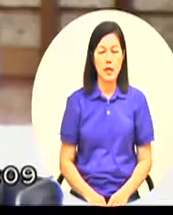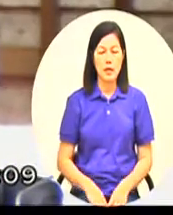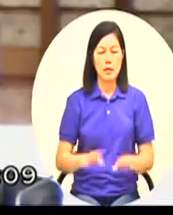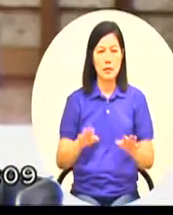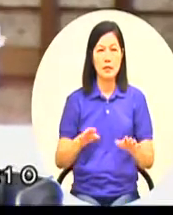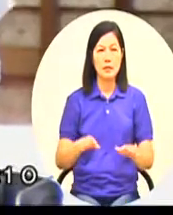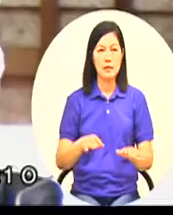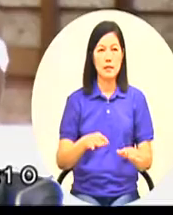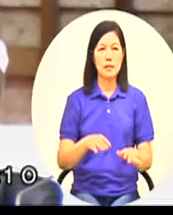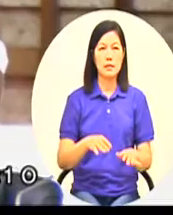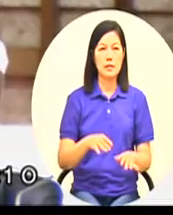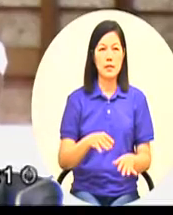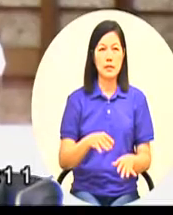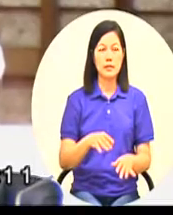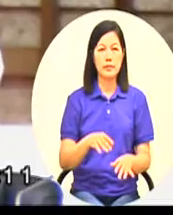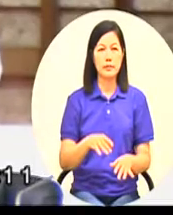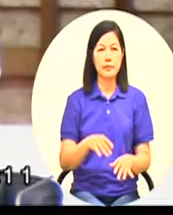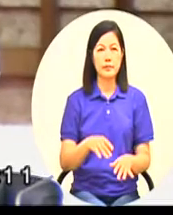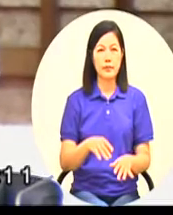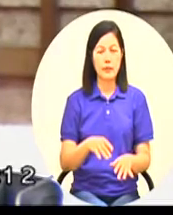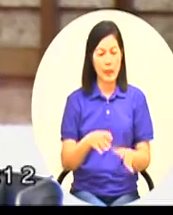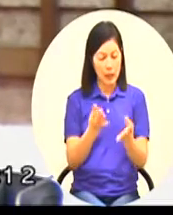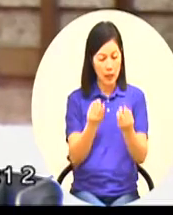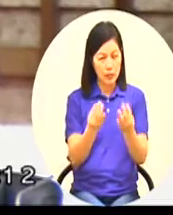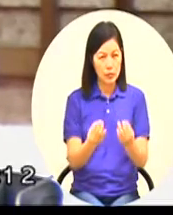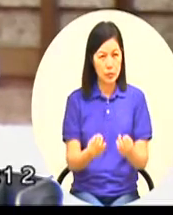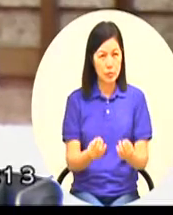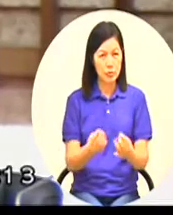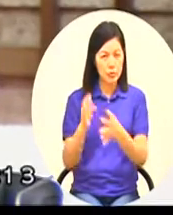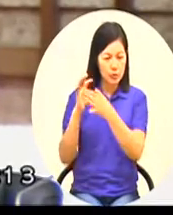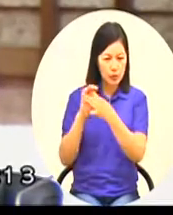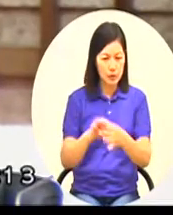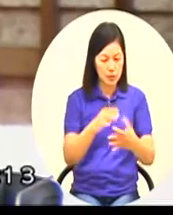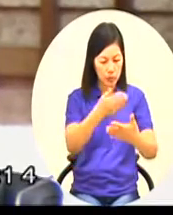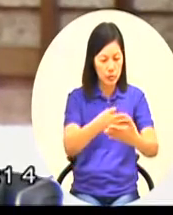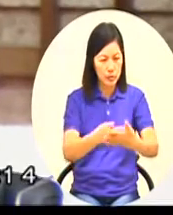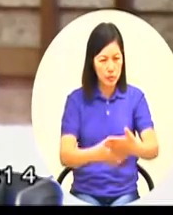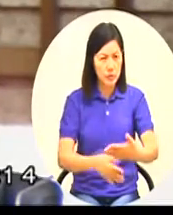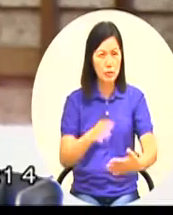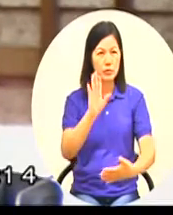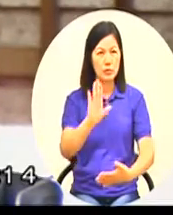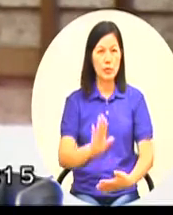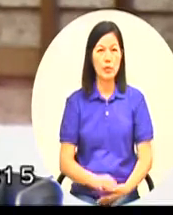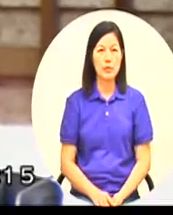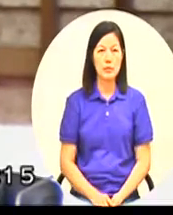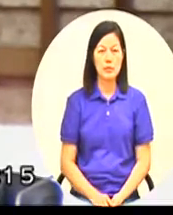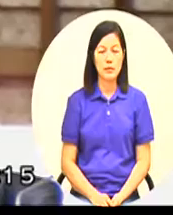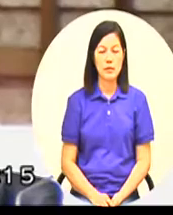刑事的一个数据，它是持续往下降的，那这一点